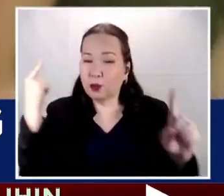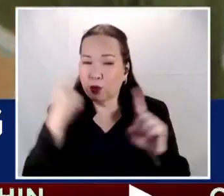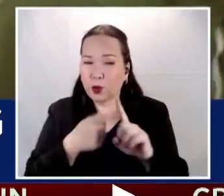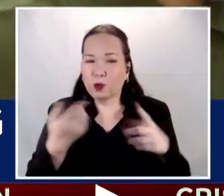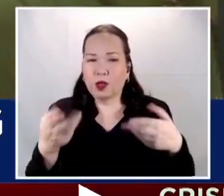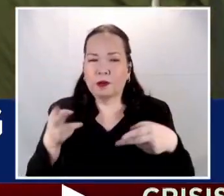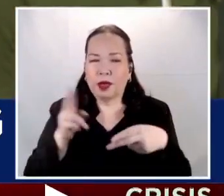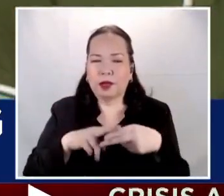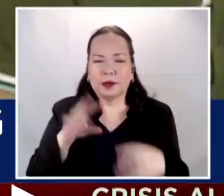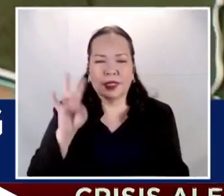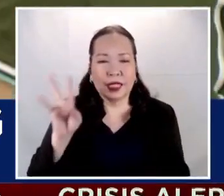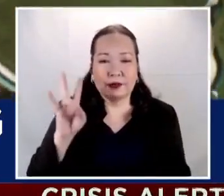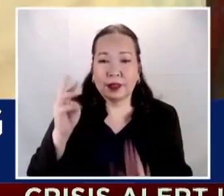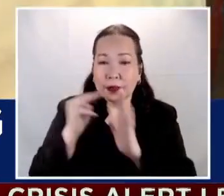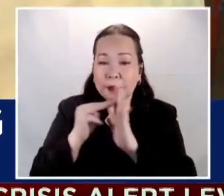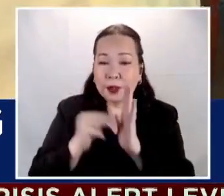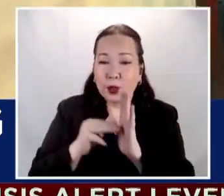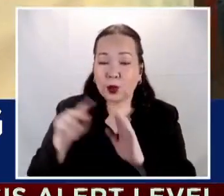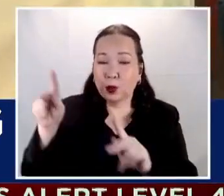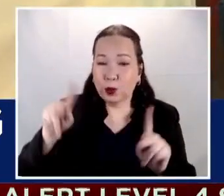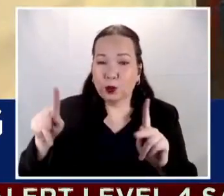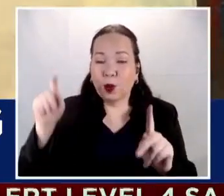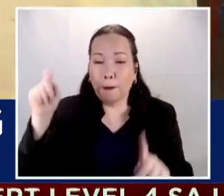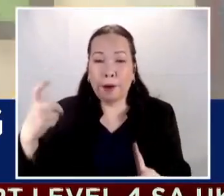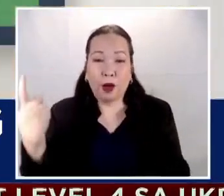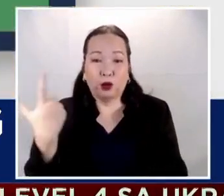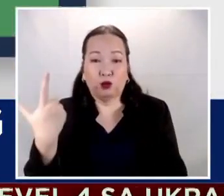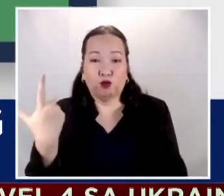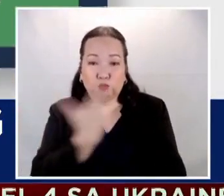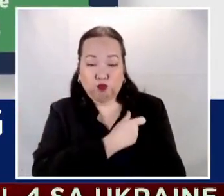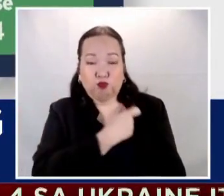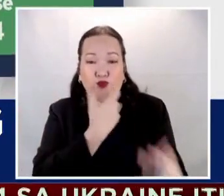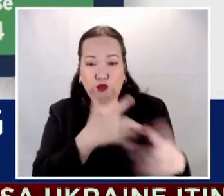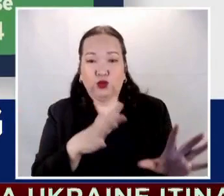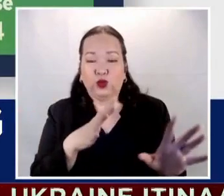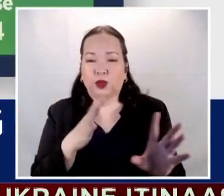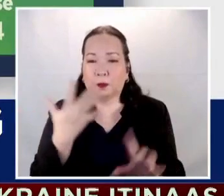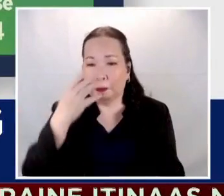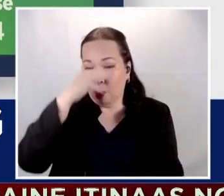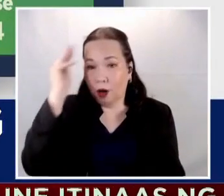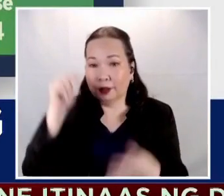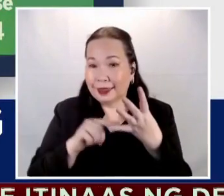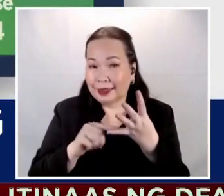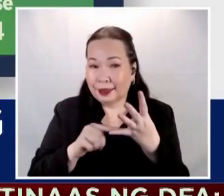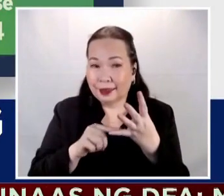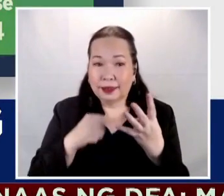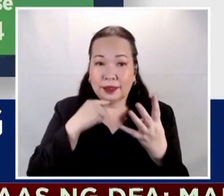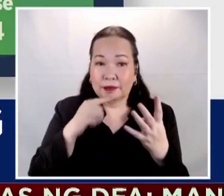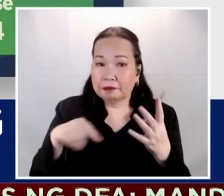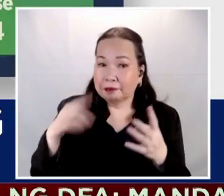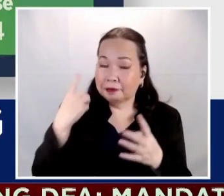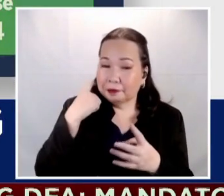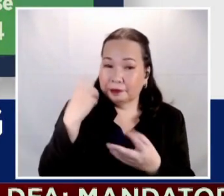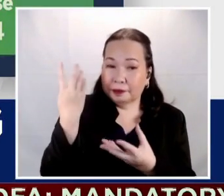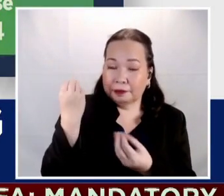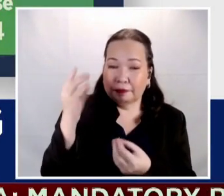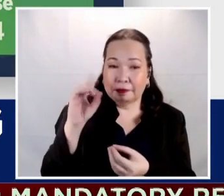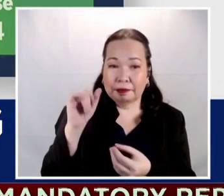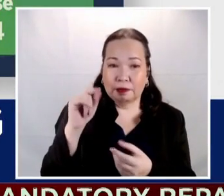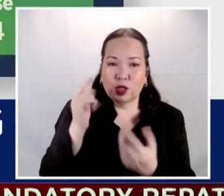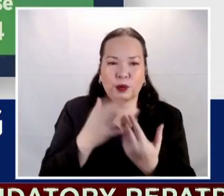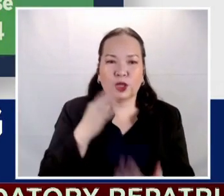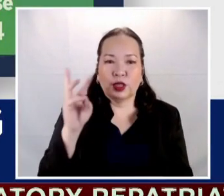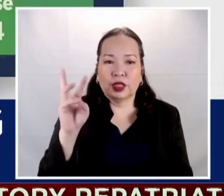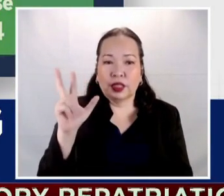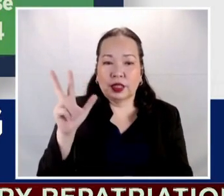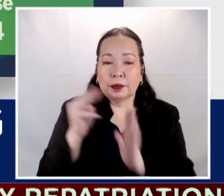Pilipino ang bakunado kontra COVID sa katapusan ng Marso. Base sa huling datos, higit 63 million ang fully vaccinated sa